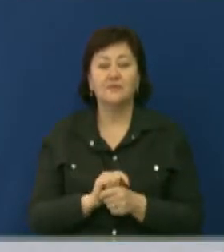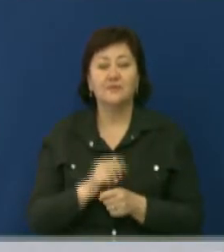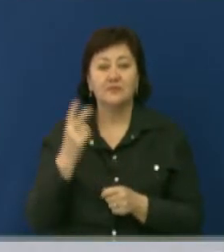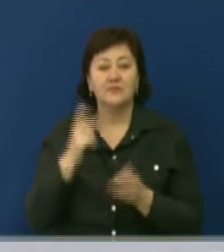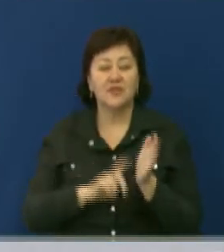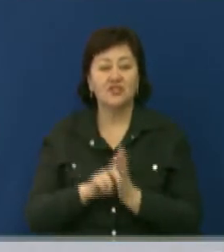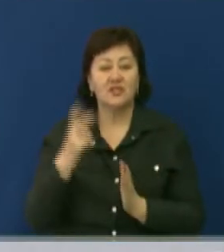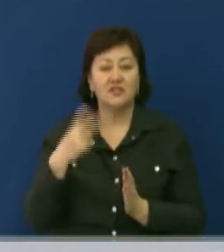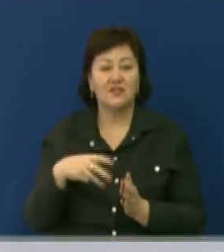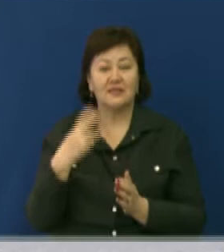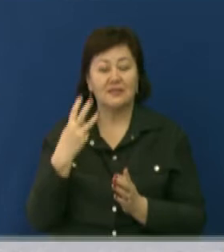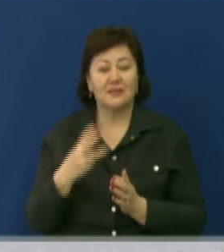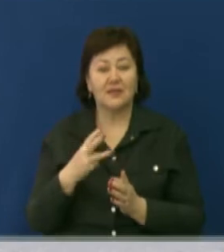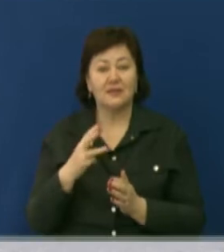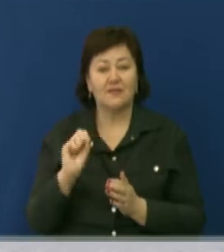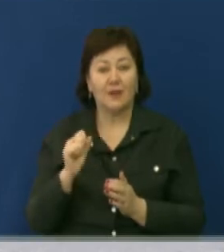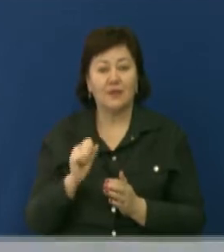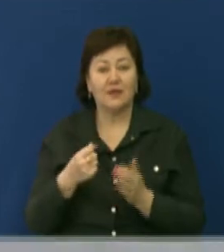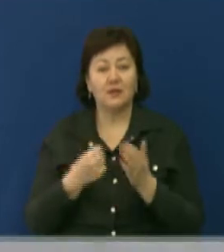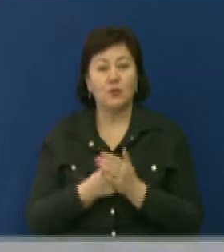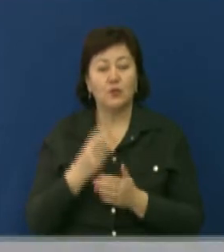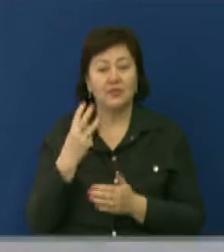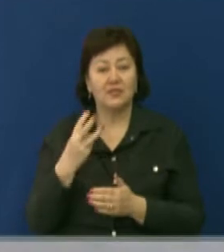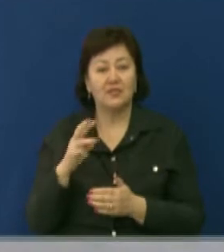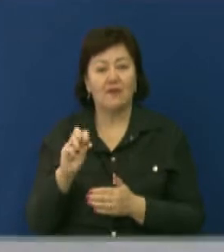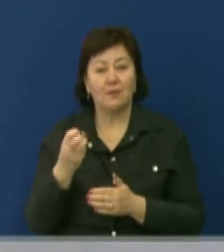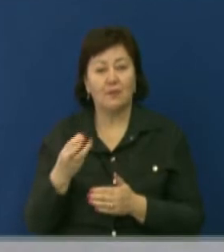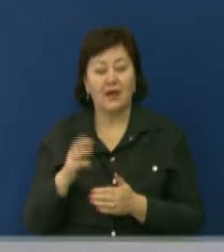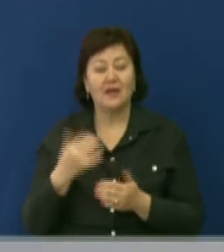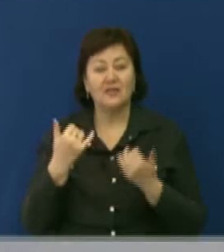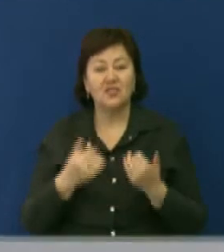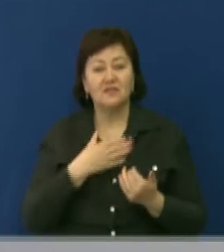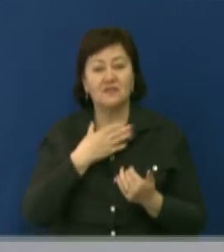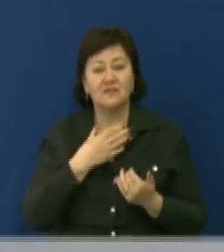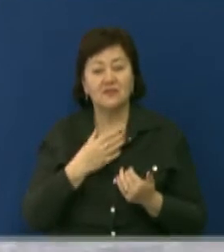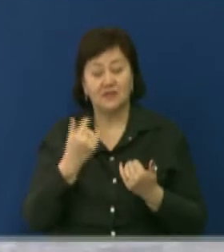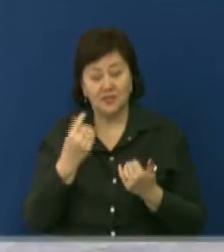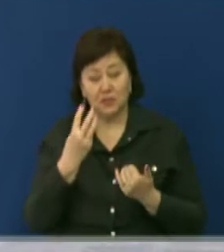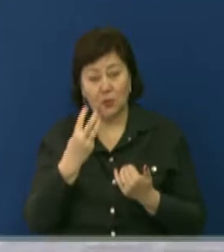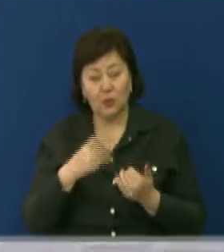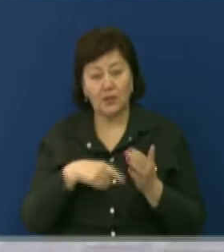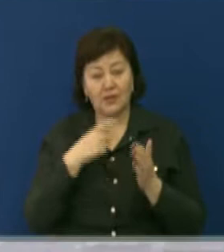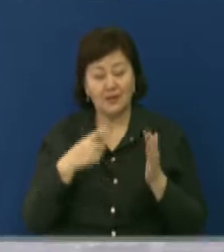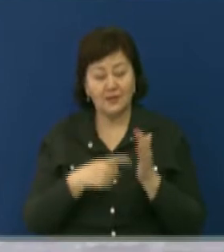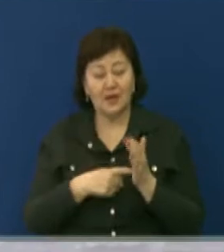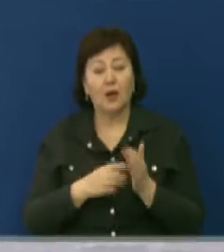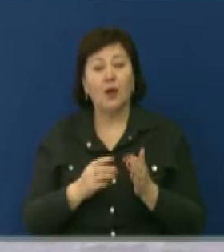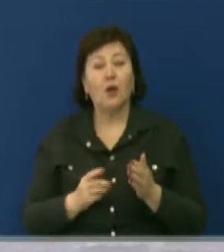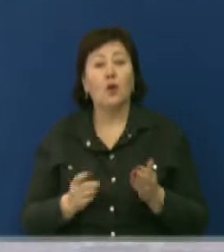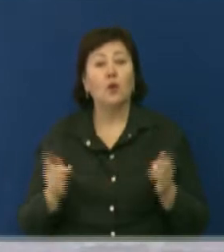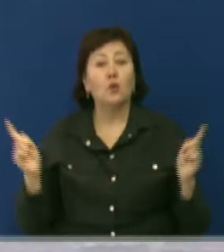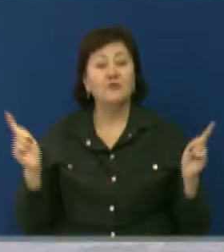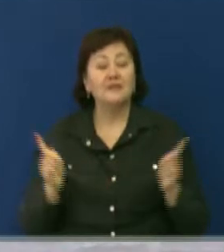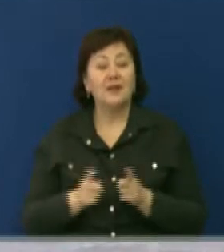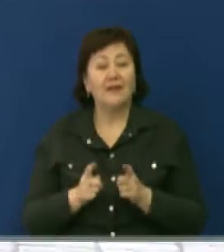23 сәуір мен 3 мамыр аралығында COVID-19 коронавирустық инфекциясы жоғары өңірлерде қатан шектеу шаралары енгізіледі.